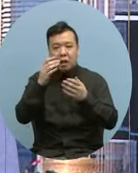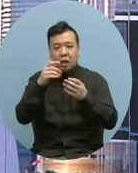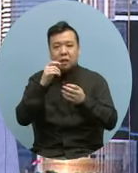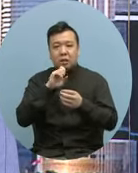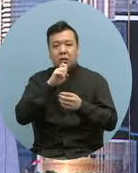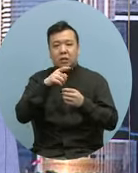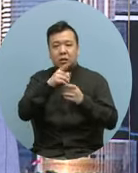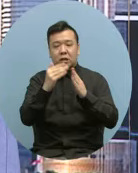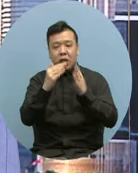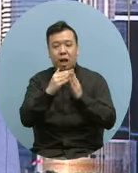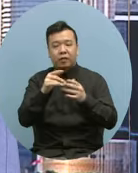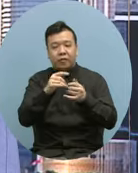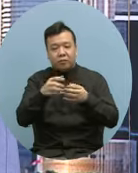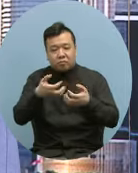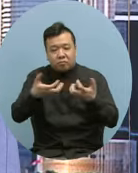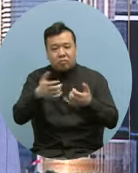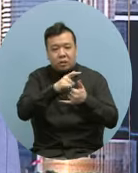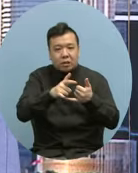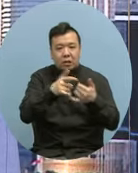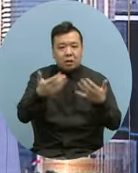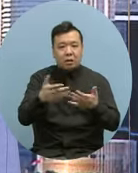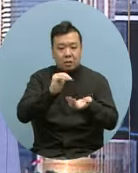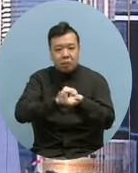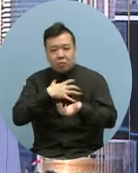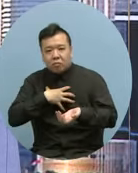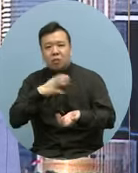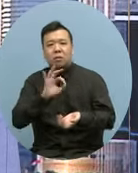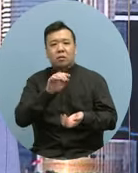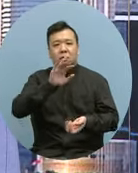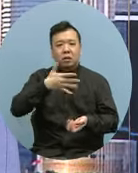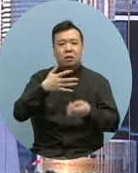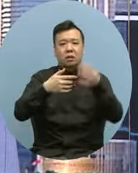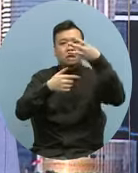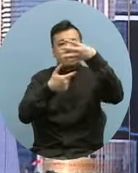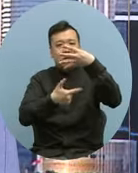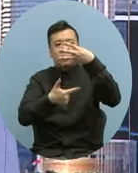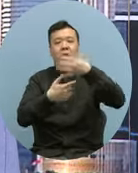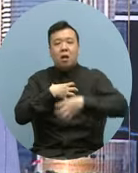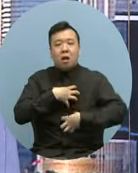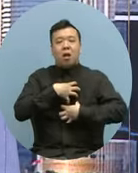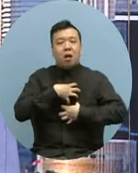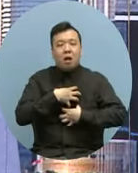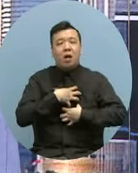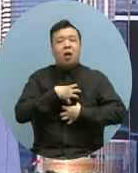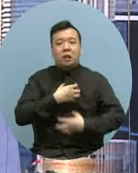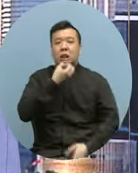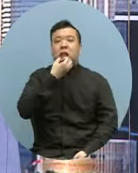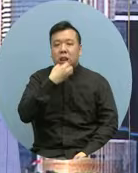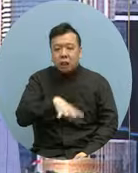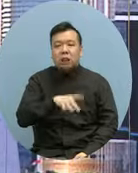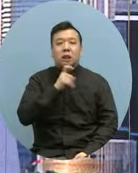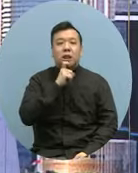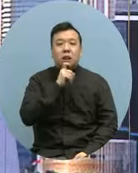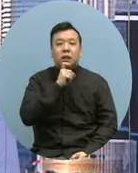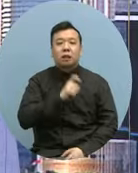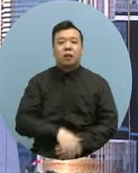家居隔離咁樣啦。咁佢而家咧就係冇病徵，咁但係喺4月8號到咧就曾經就試過覺得有啲